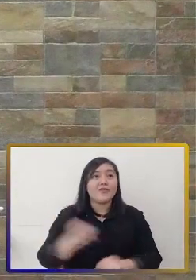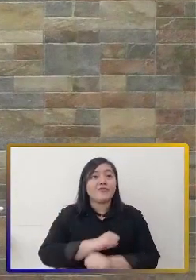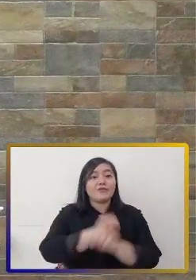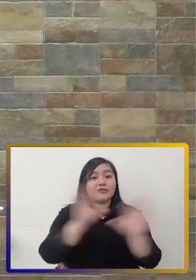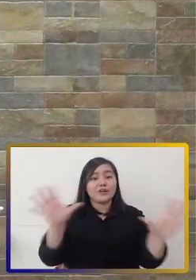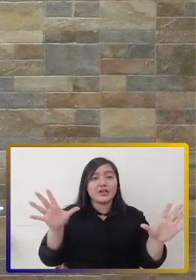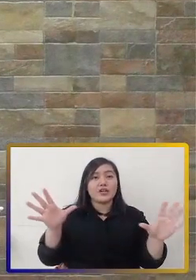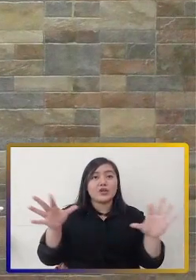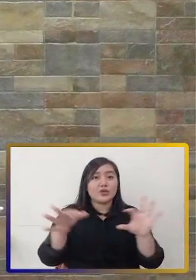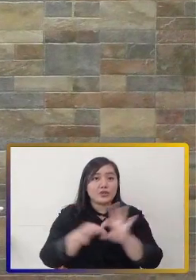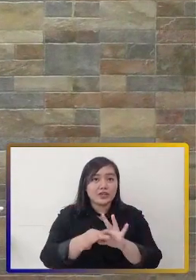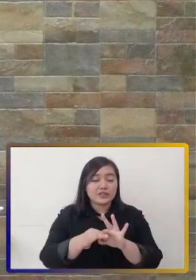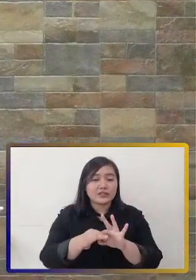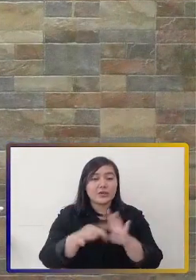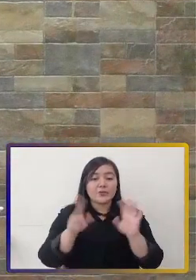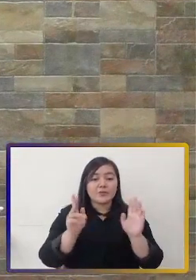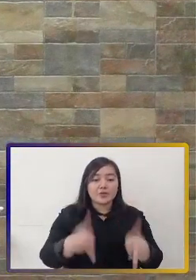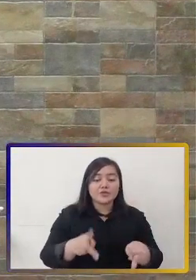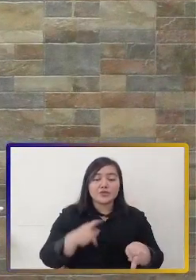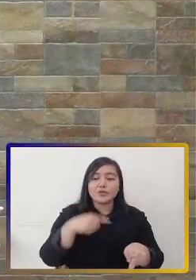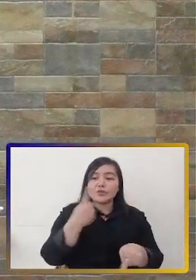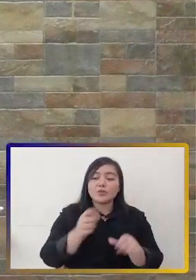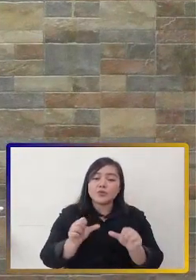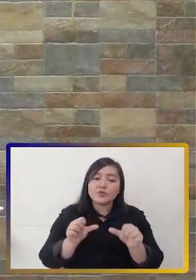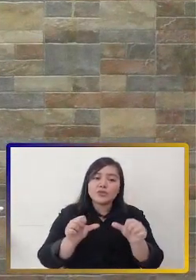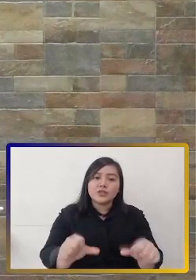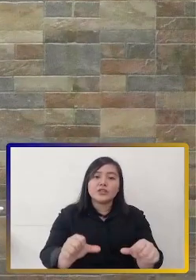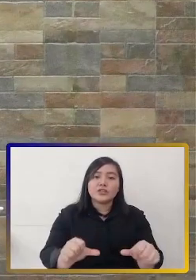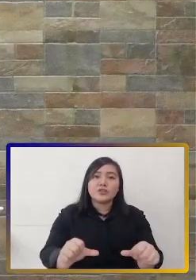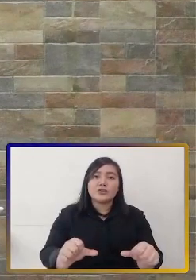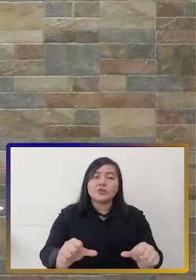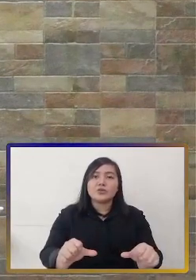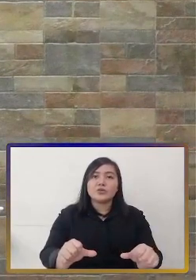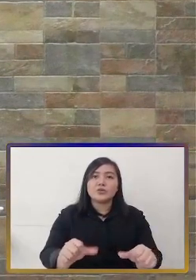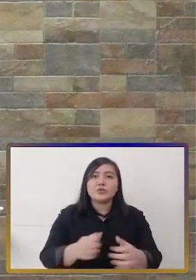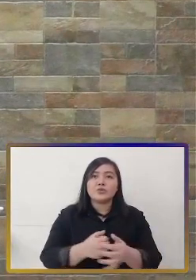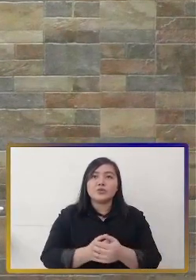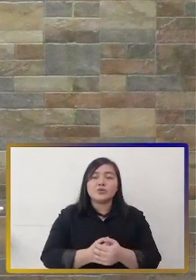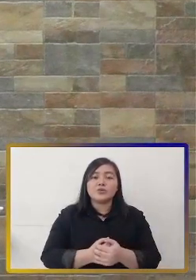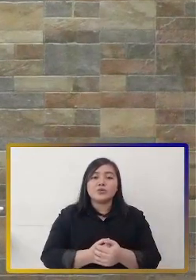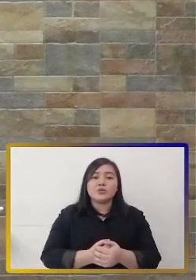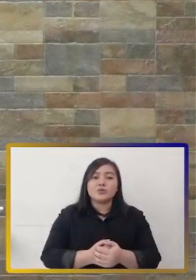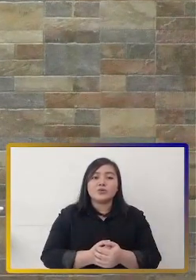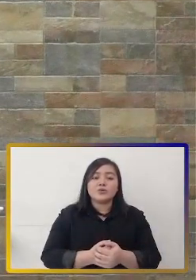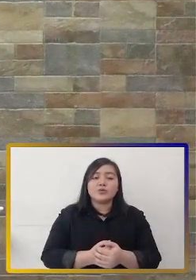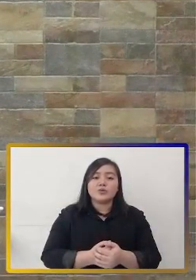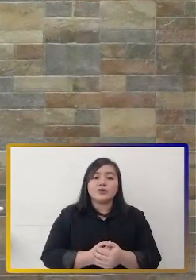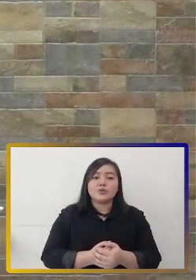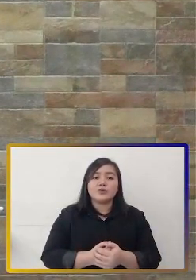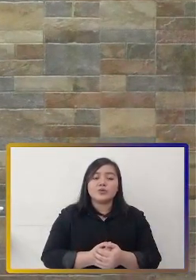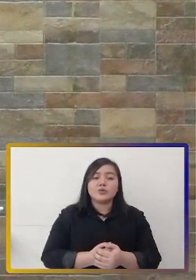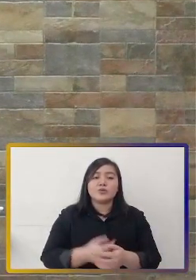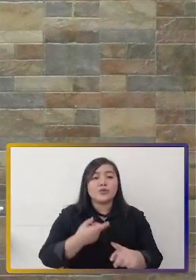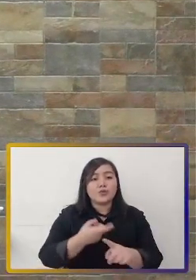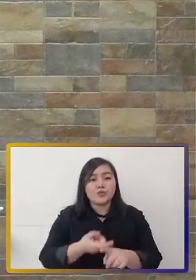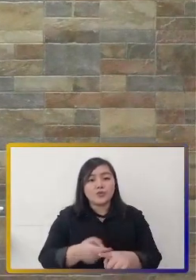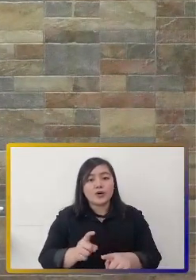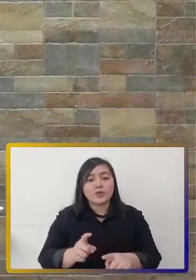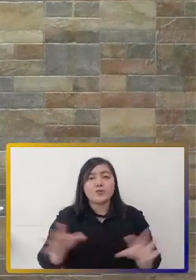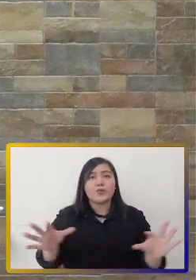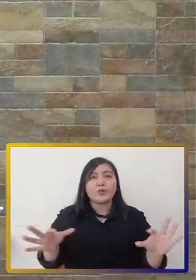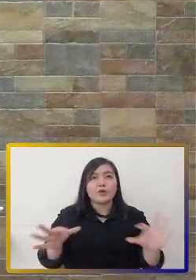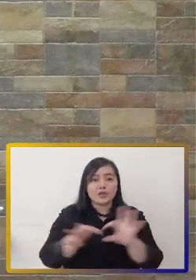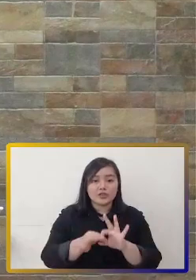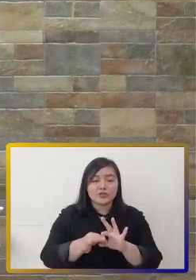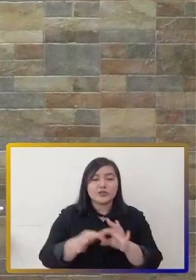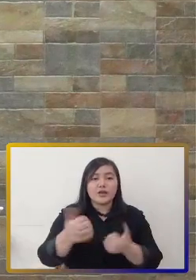taong personalidad na nagpatuloy ng pinagpatuloyan at nakasama ng mga apostles, then maliwanag na yan ay